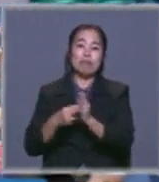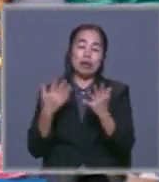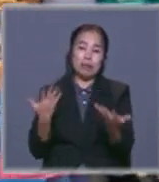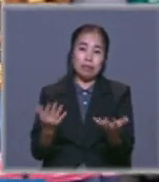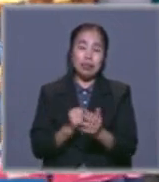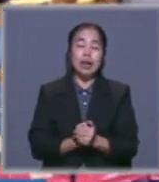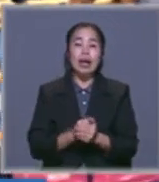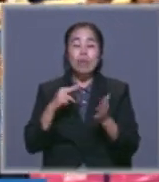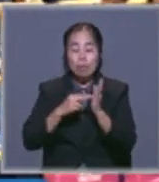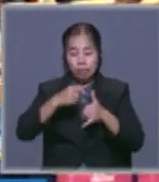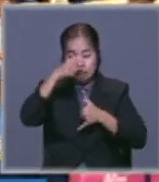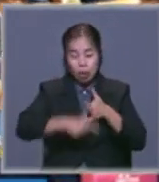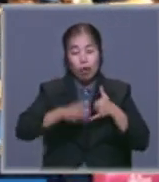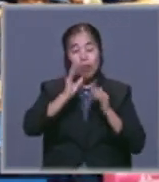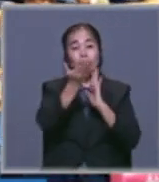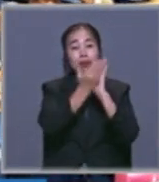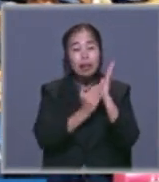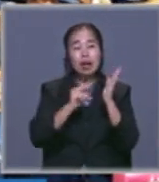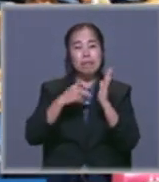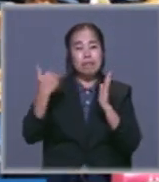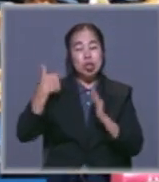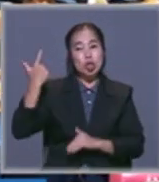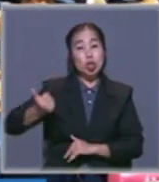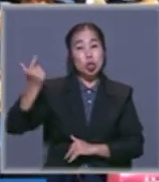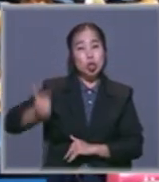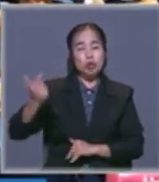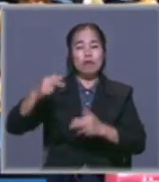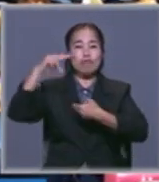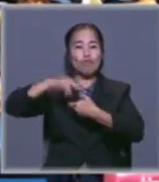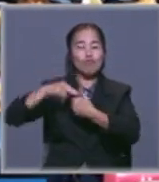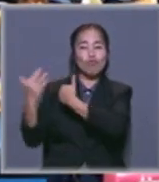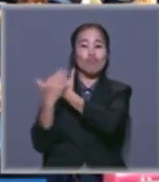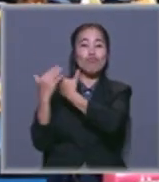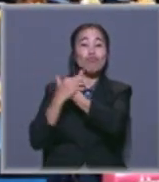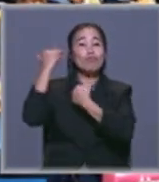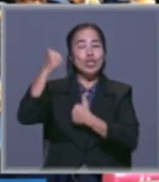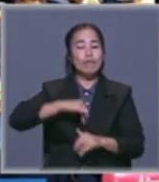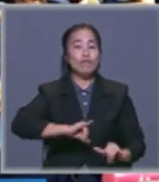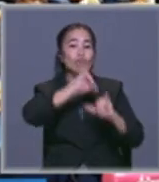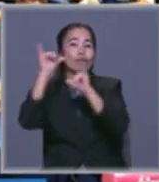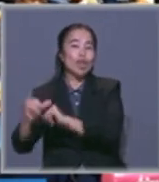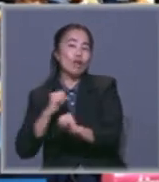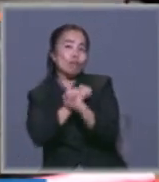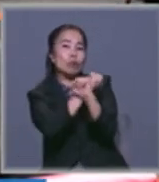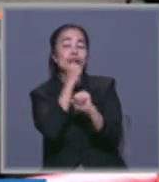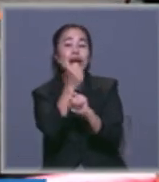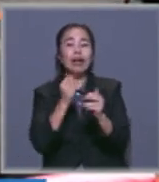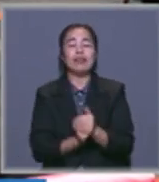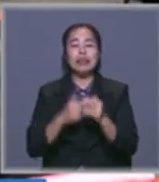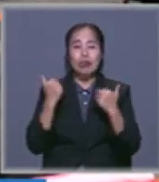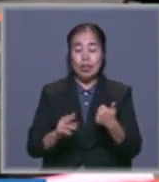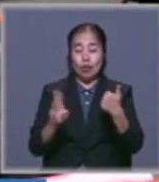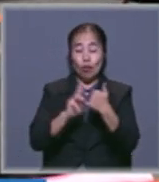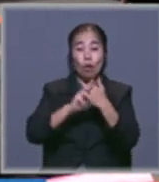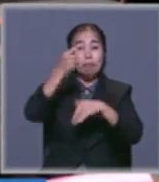ว่าคุณแลมโบอีสานรอดเพราะว่ามีโปรย้ายค่ายในการย้ายไปอยู่พลังประชารัฐนะครับเรื่องของรองประธานสภาอย่างที่ผมบอกไปแล้วว่